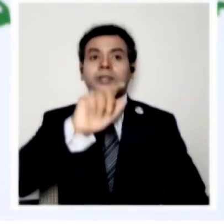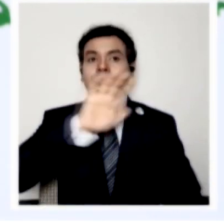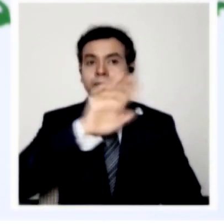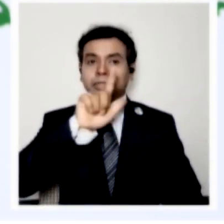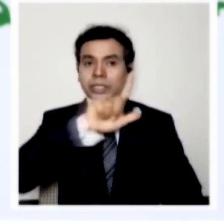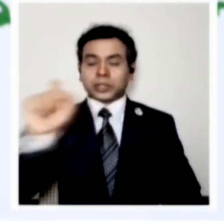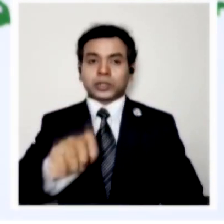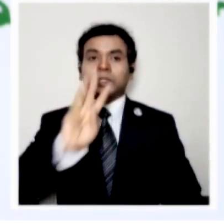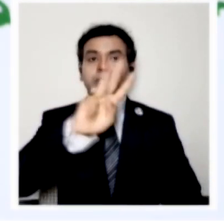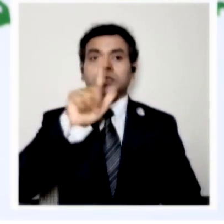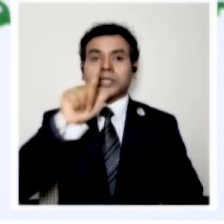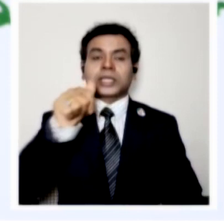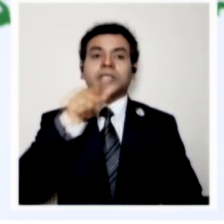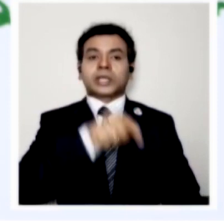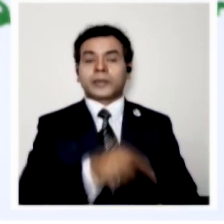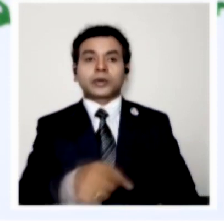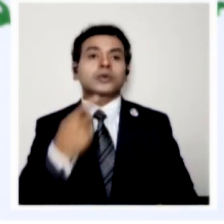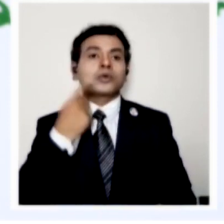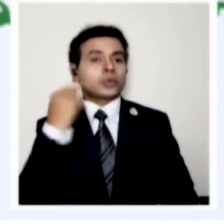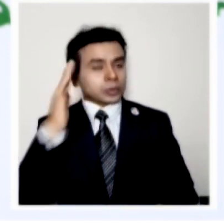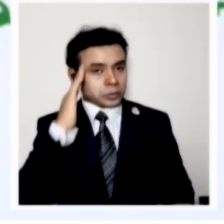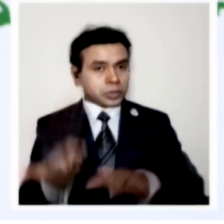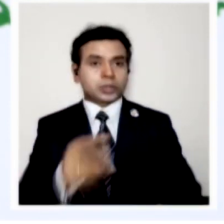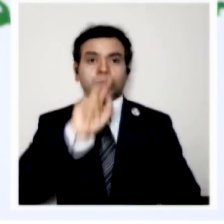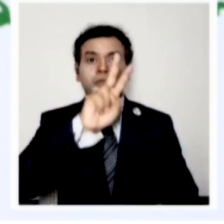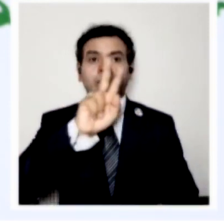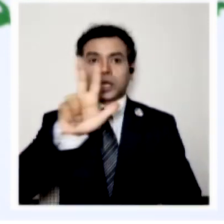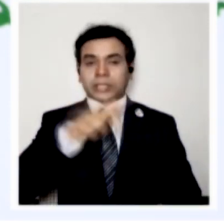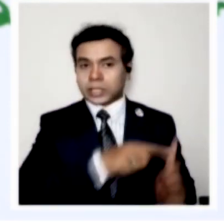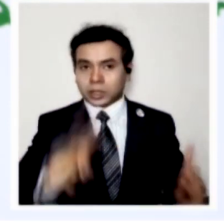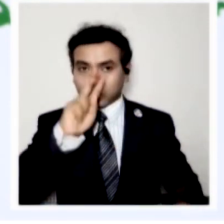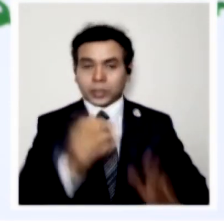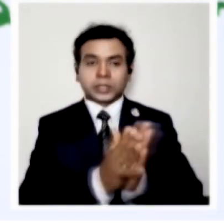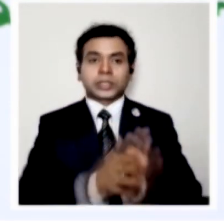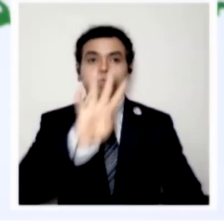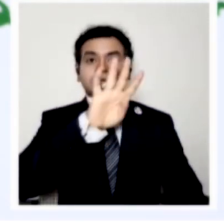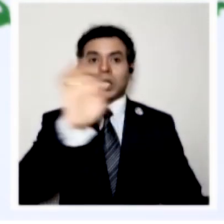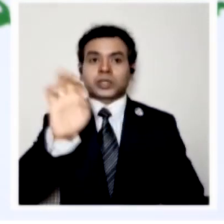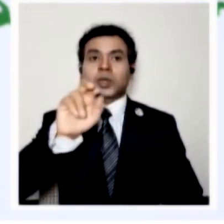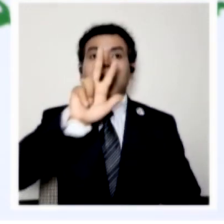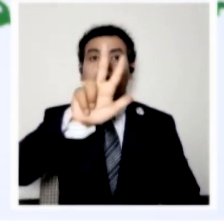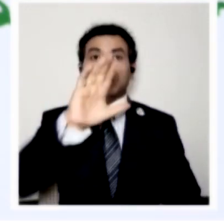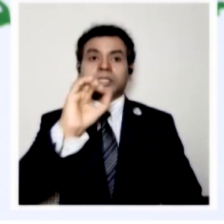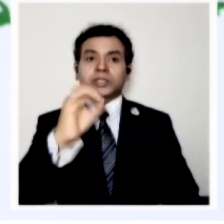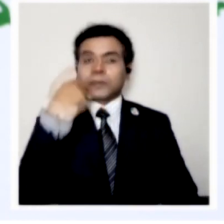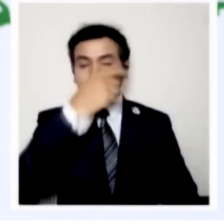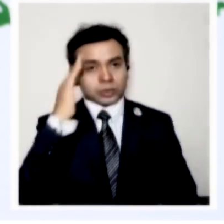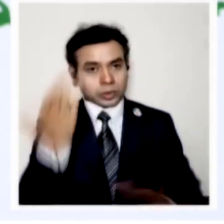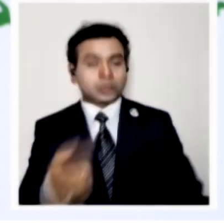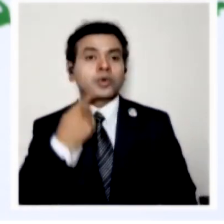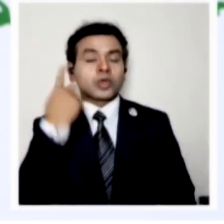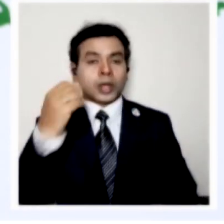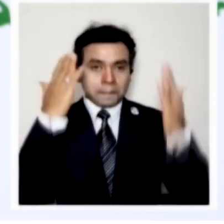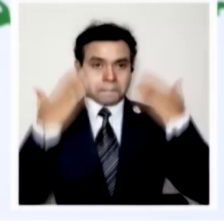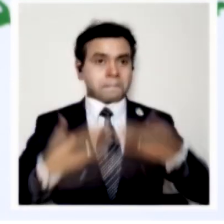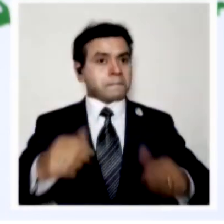1,532 জন। এ পর্যন্ত 31,737 জন শনাক্ত হয়েছেন। 24 ঘন্টায় মৃত্যুবরণ করেছেন 28 জন এবং এ